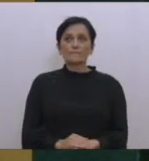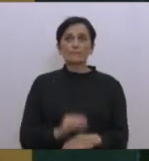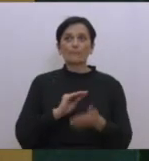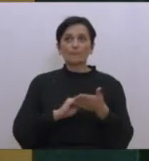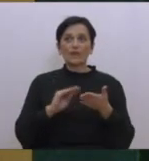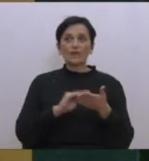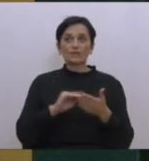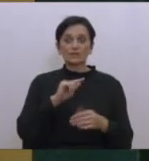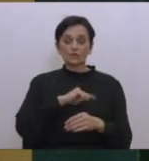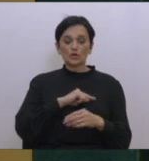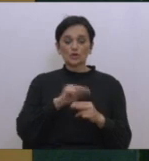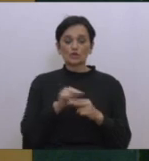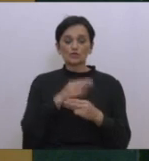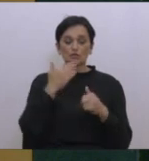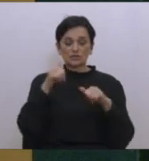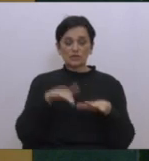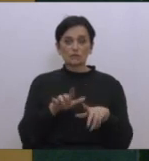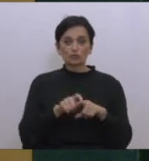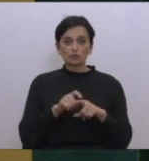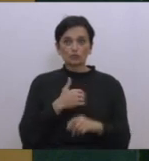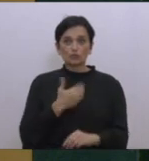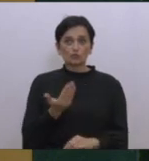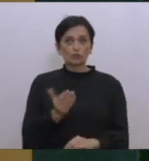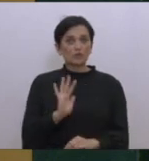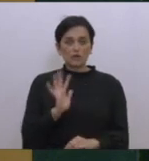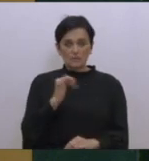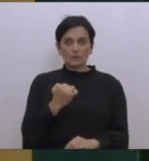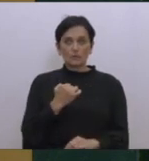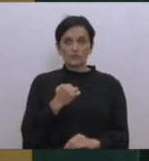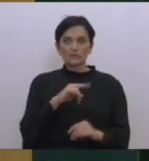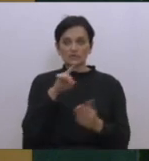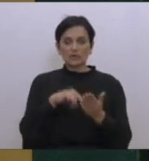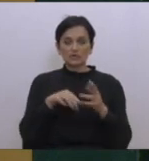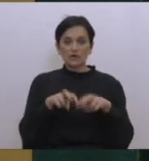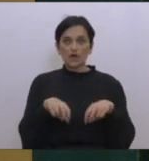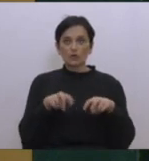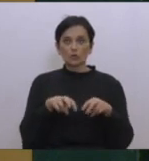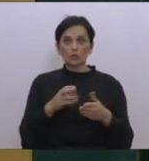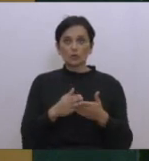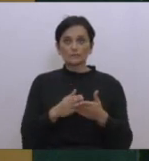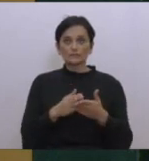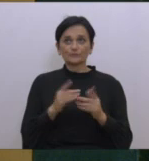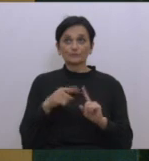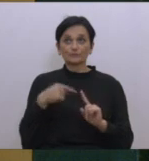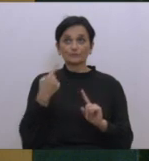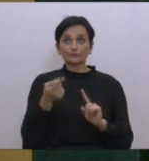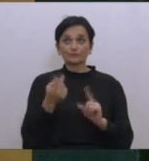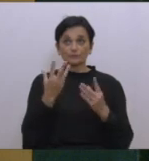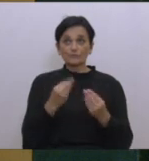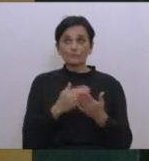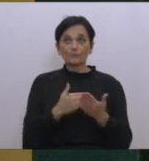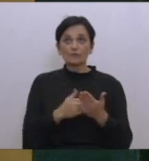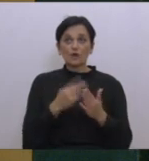Რედაქციული ხასიათის შენიშვნები არ არის, დასკვნით სიტყვა თუ გსურთ? Არა, მადლობა. Მადლობა, საკითხი განხილულია. Შემდეგი დღის